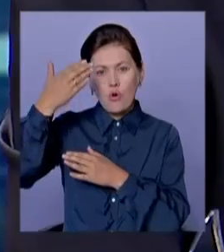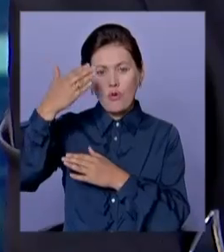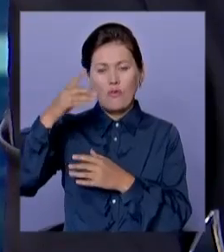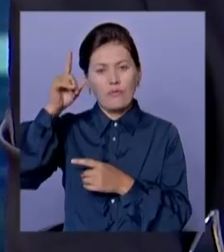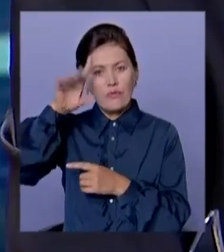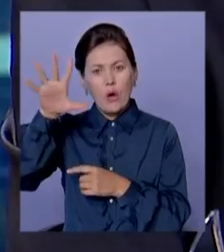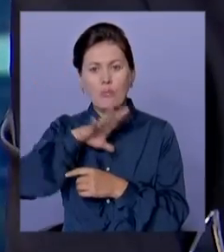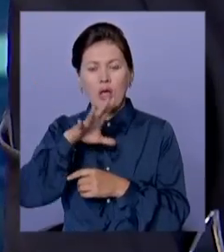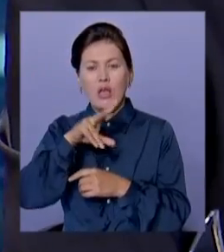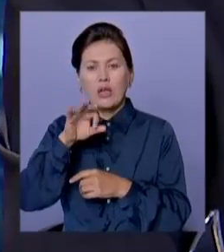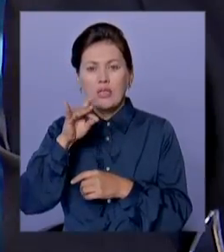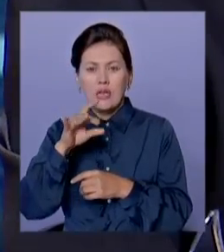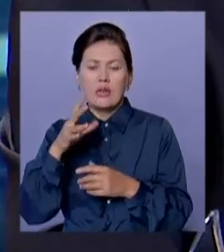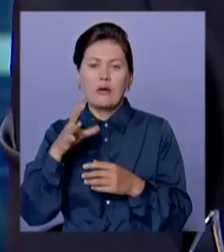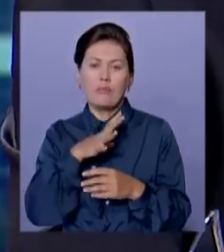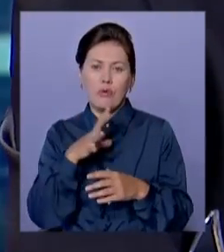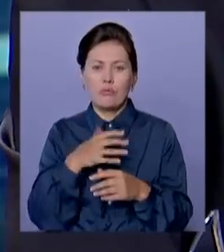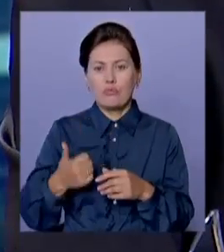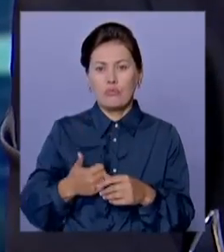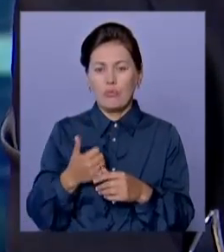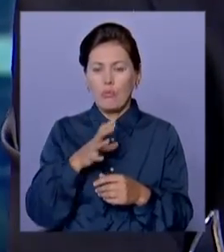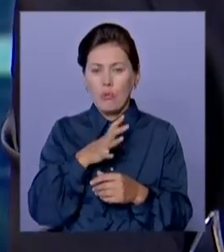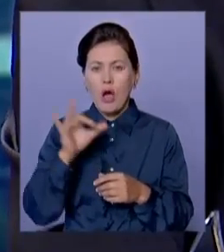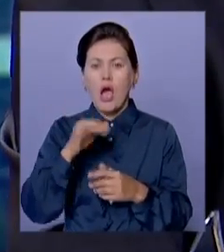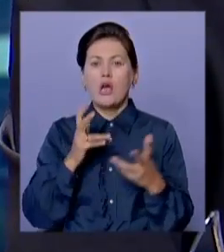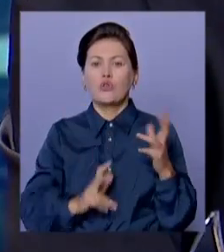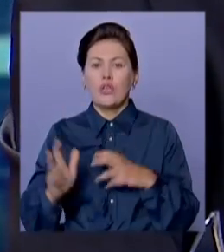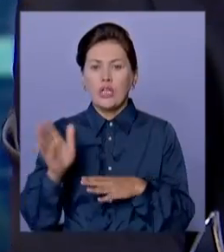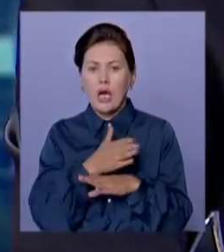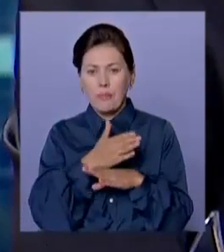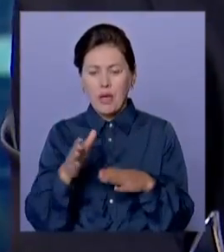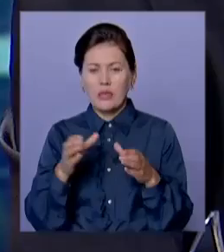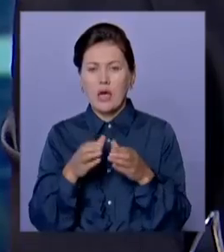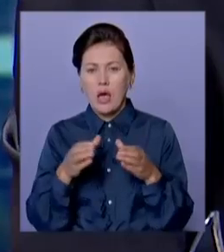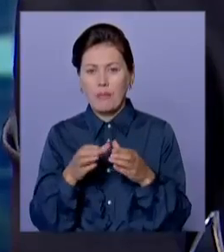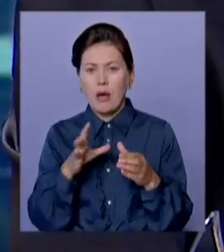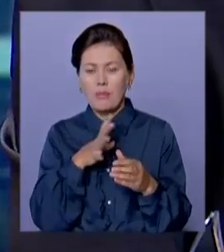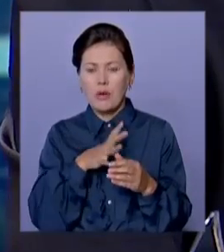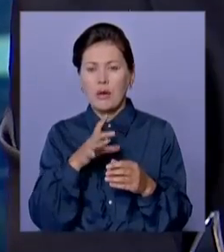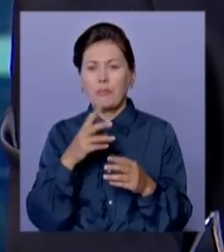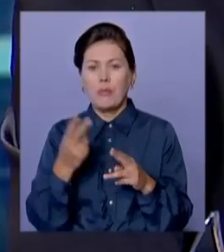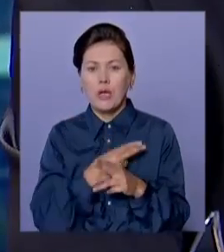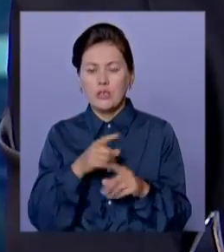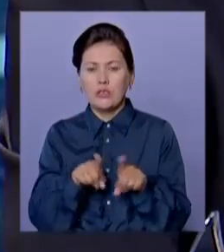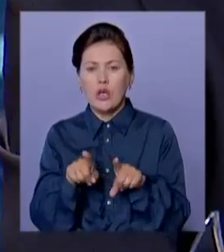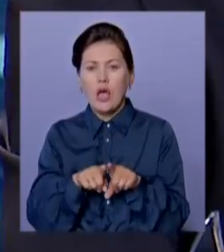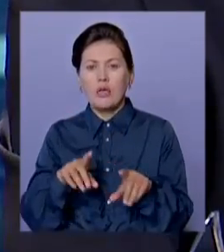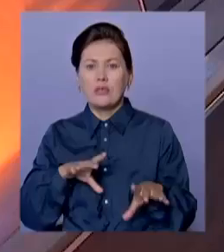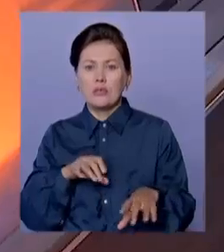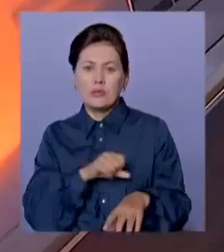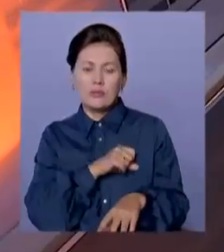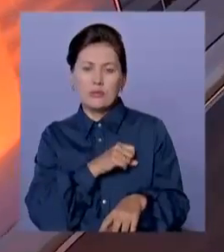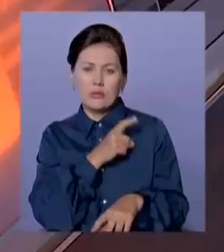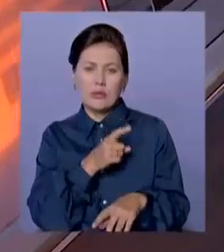боламын легионерсіз. Қазір енді біз осы студенттер командасы ешқандай легионерсіз, тренеріміз